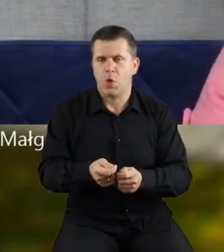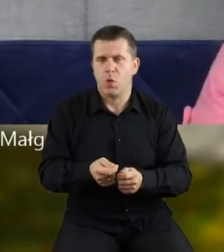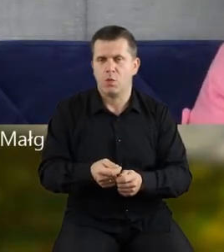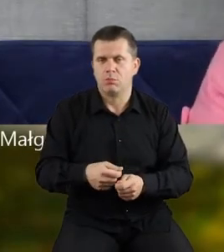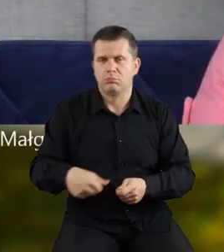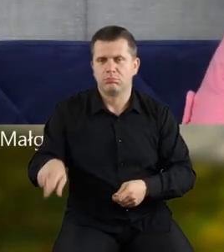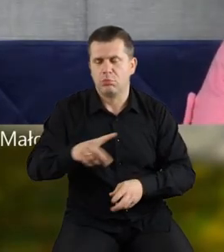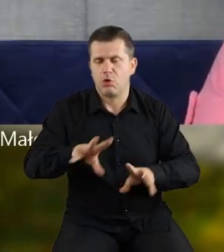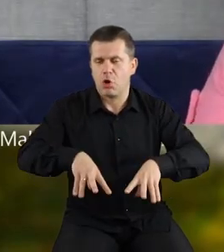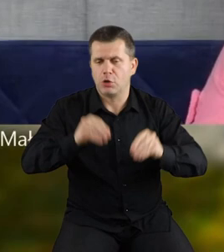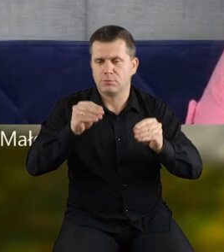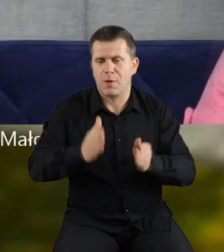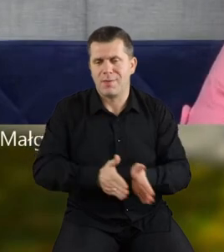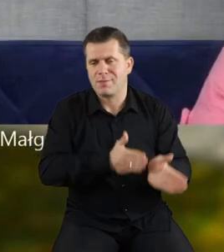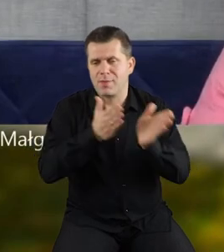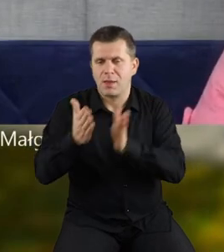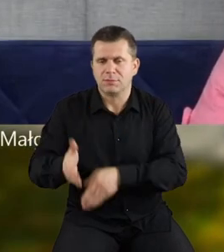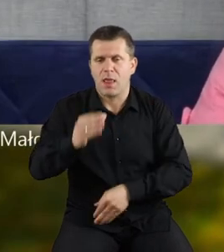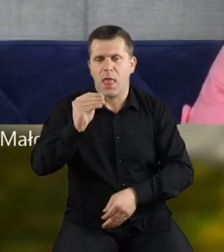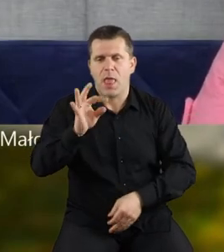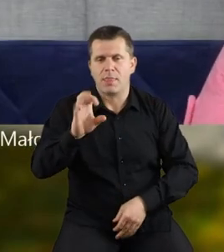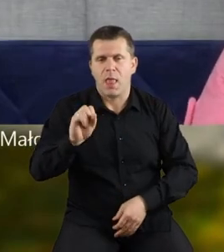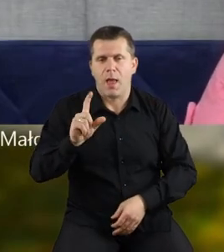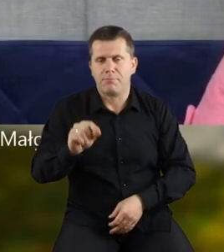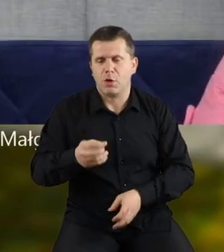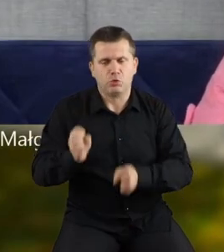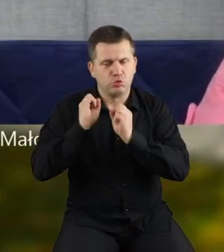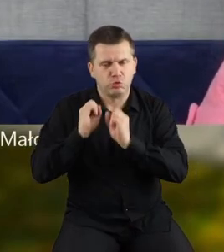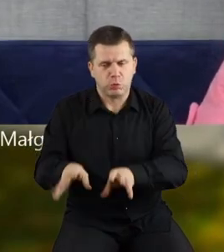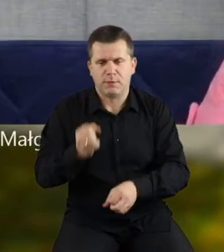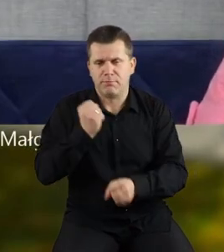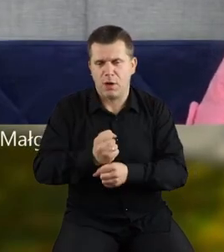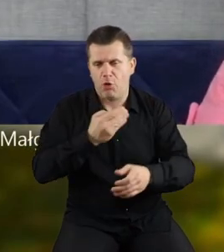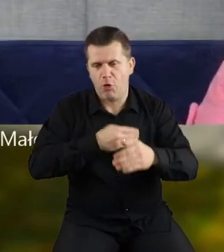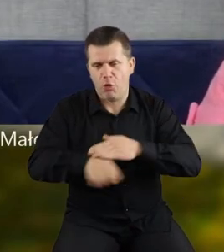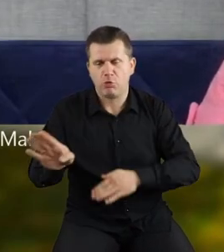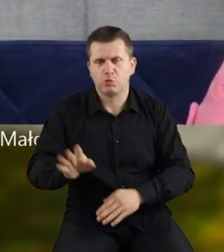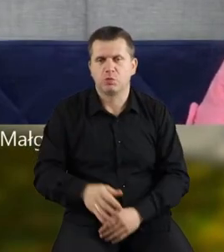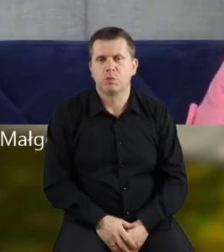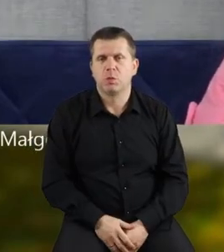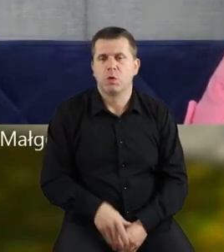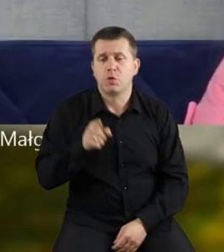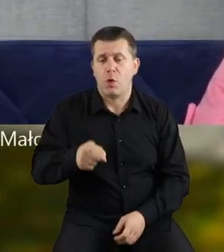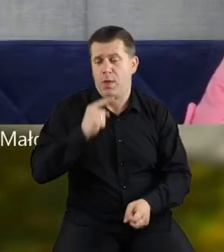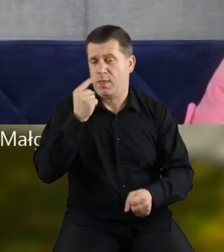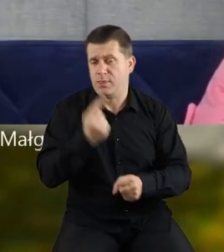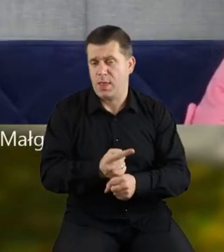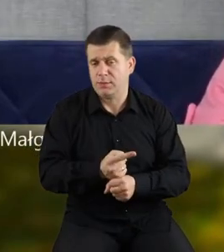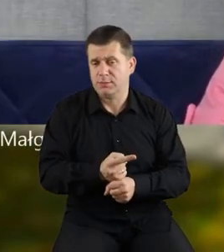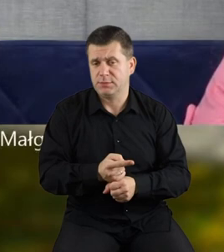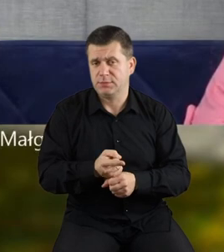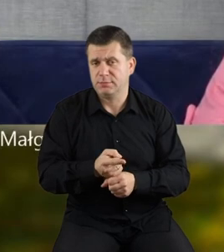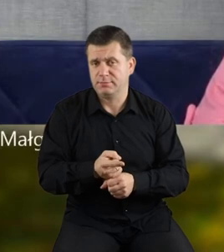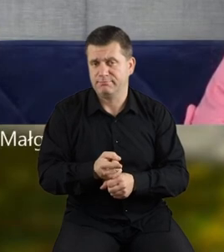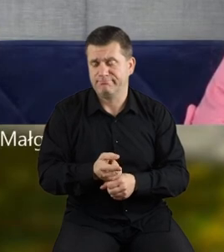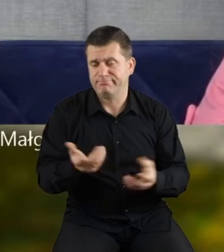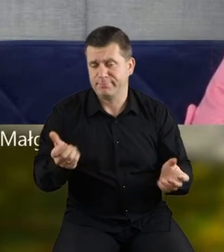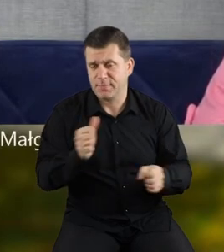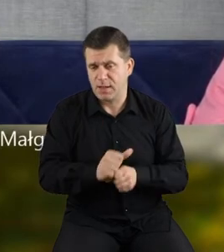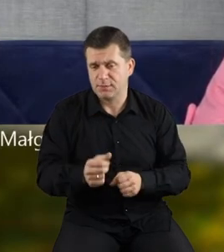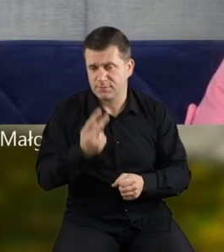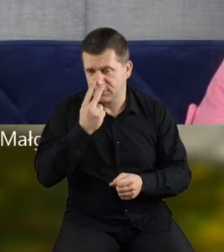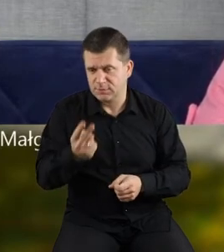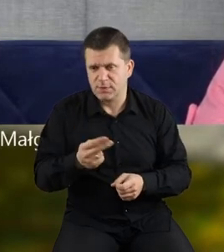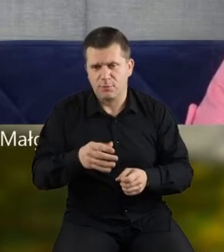tego, żeby rozpoczęły następny etap i rzucają pracę, odchodzą z pracy, to ta decyzja jest witana